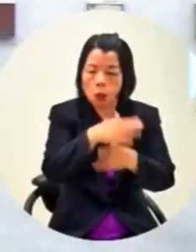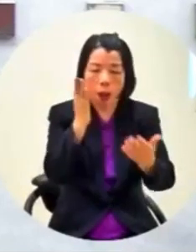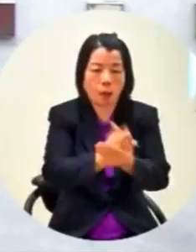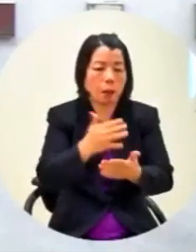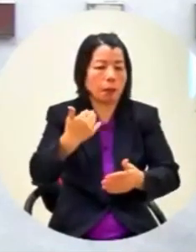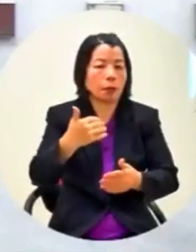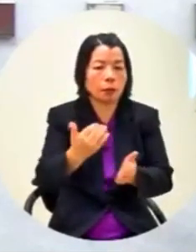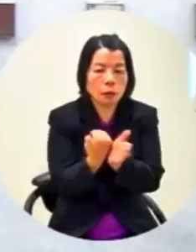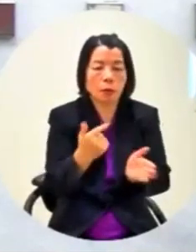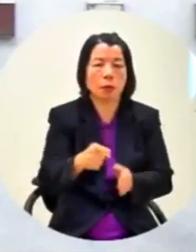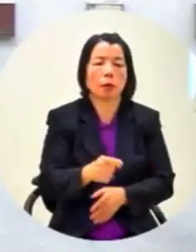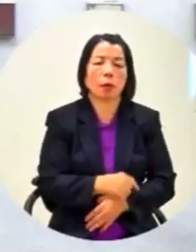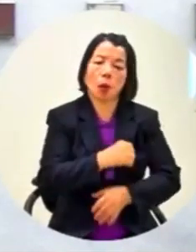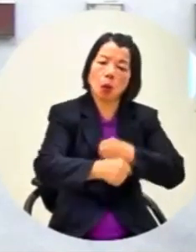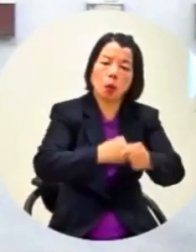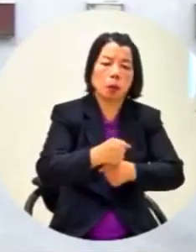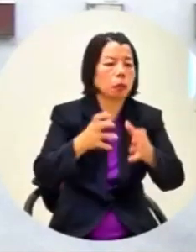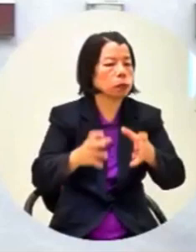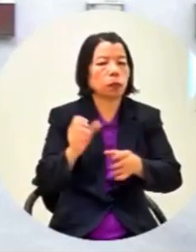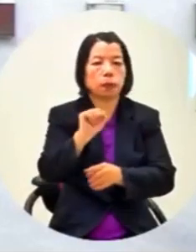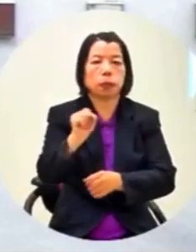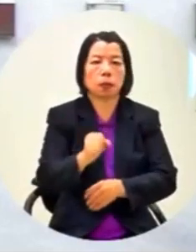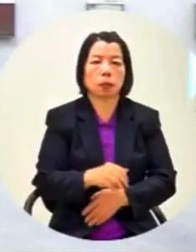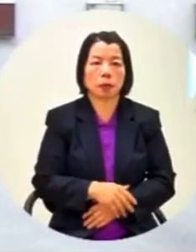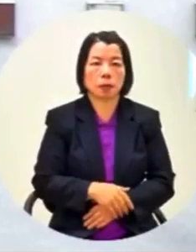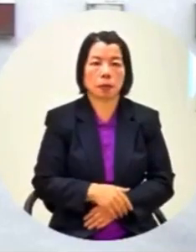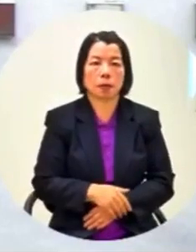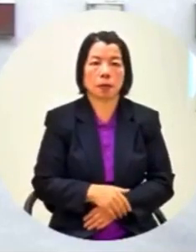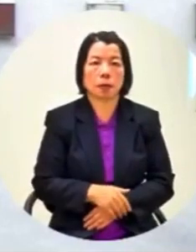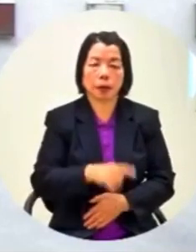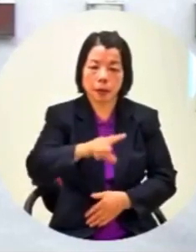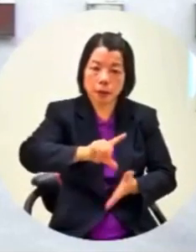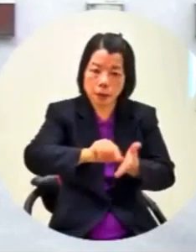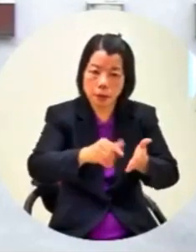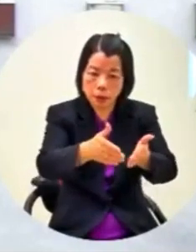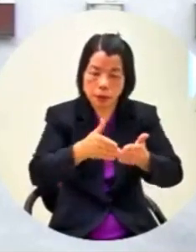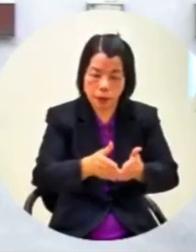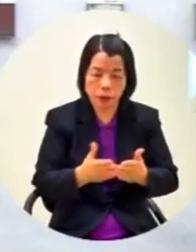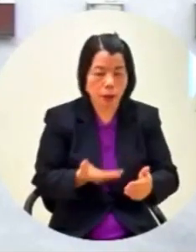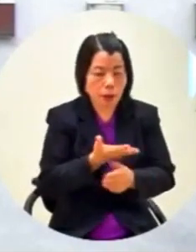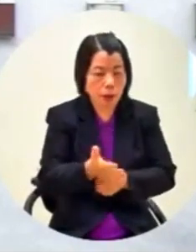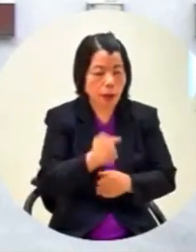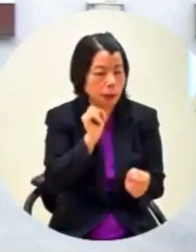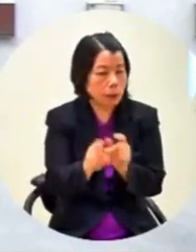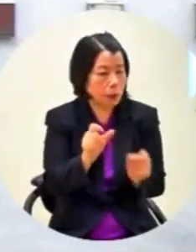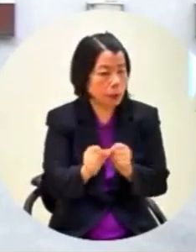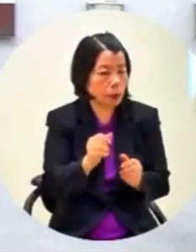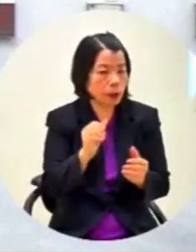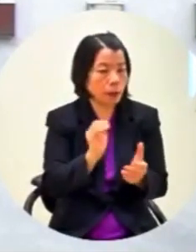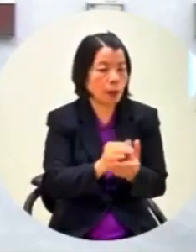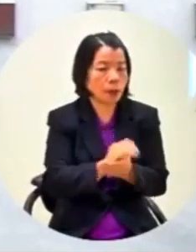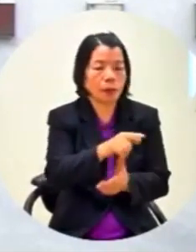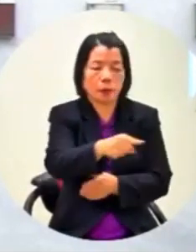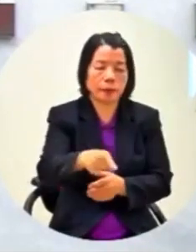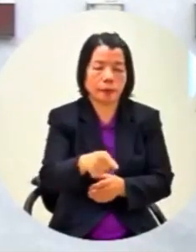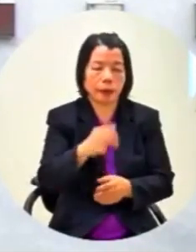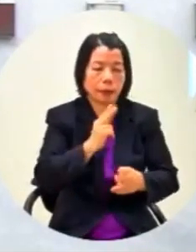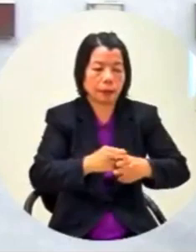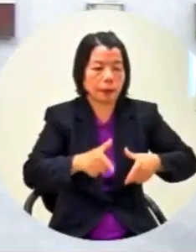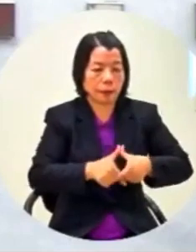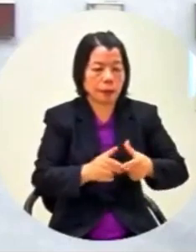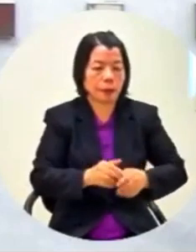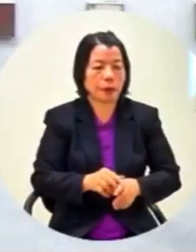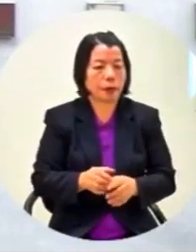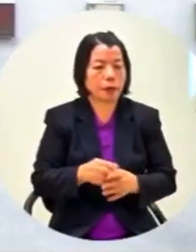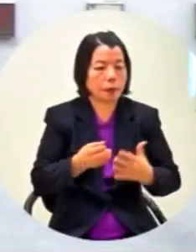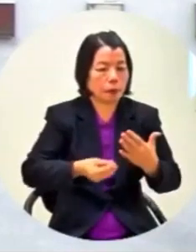适合办活动，因此这段时间我们以提振消费者信心为主，平日我们进行场